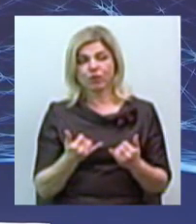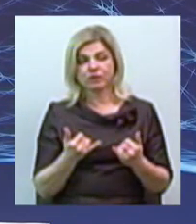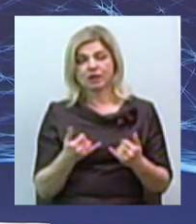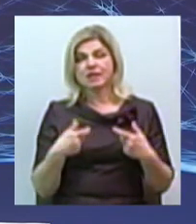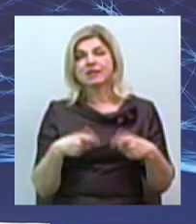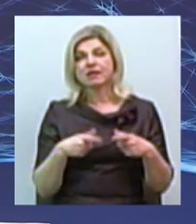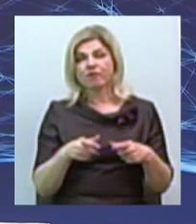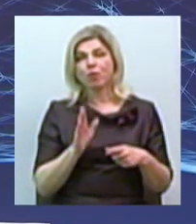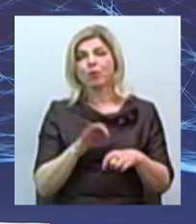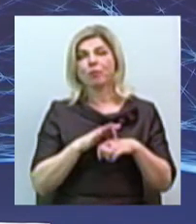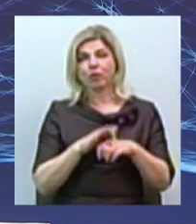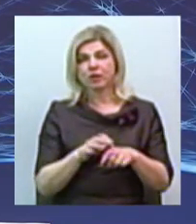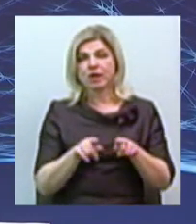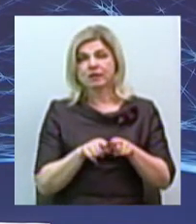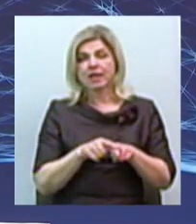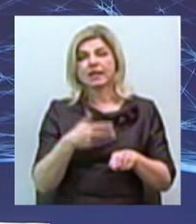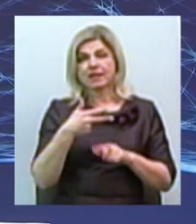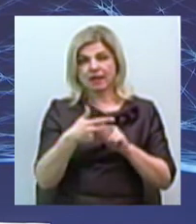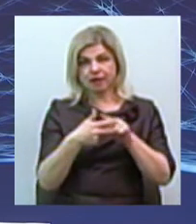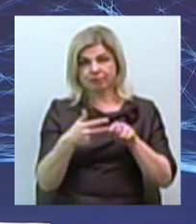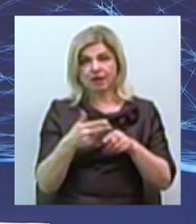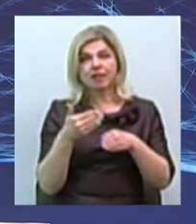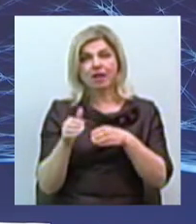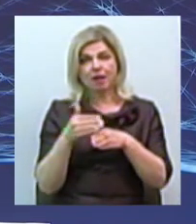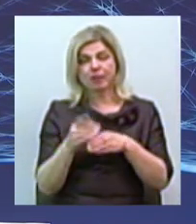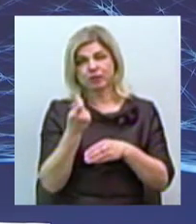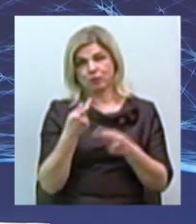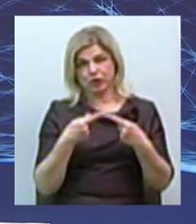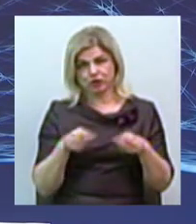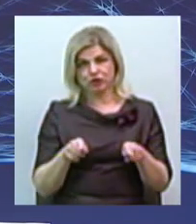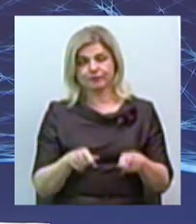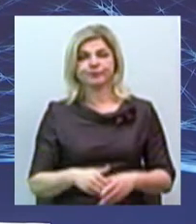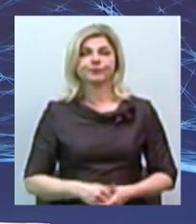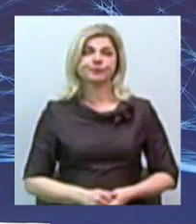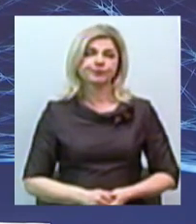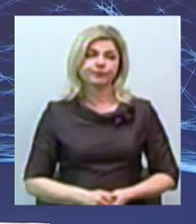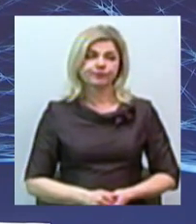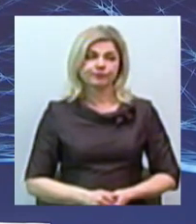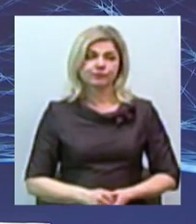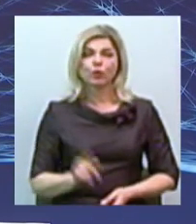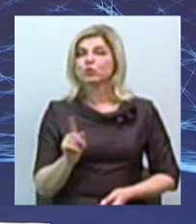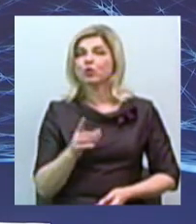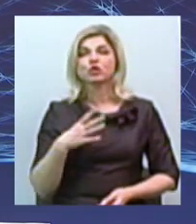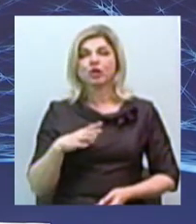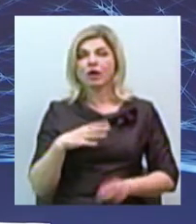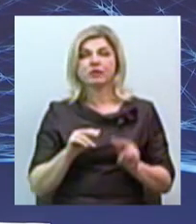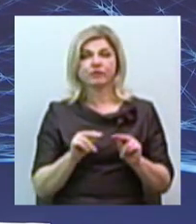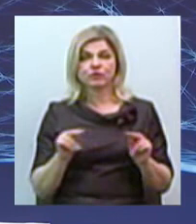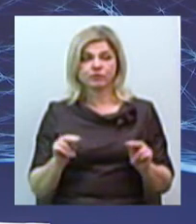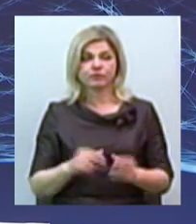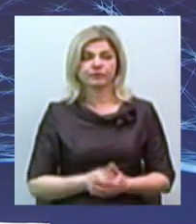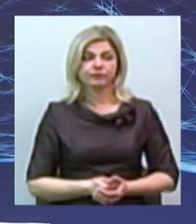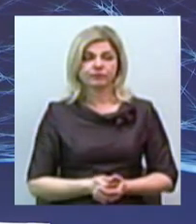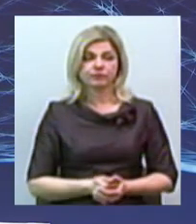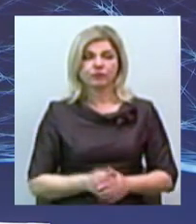сертифікація буде відбуватися так само у три етапи, але вони трошки інші ці етапи. Інші. Що чекає вчителів цього року? Чекає